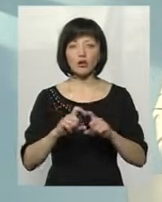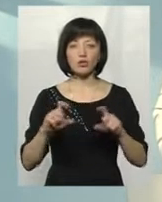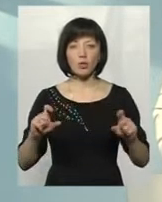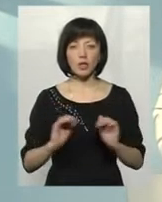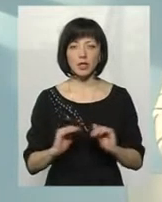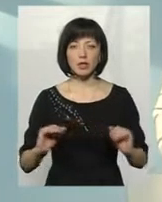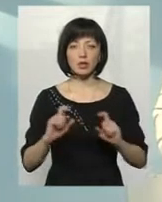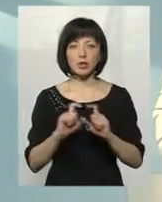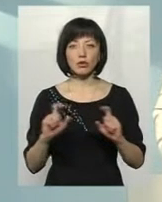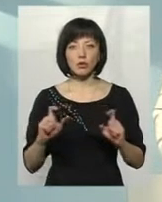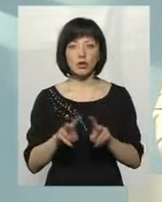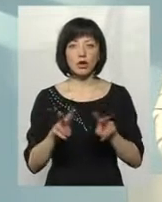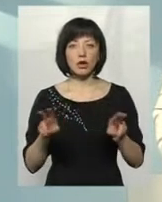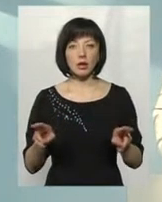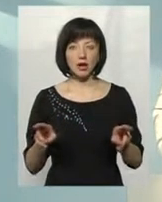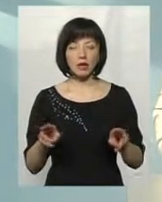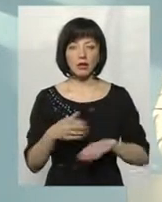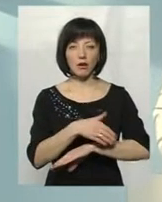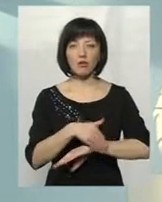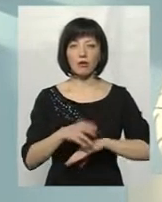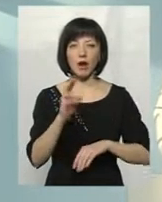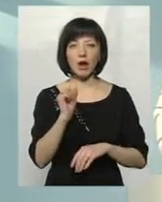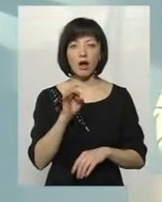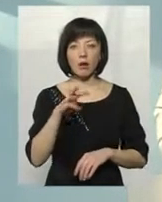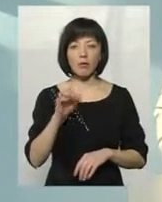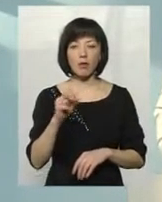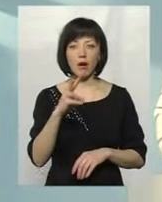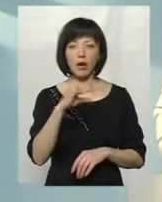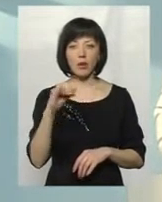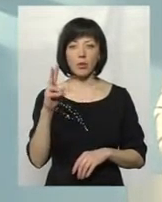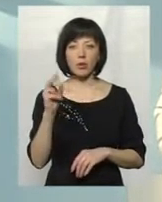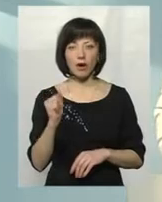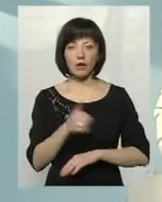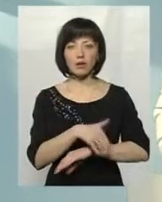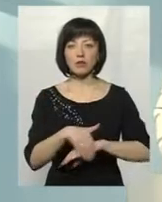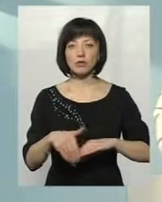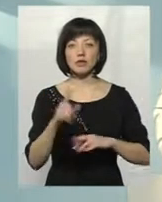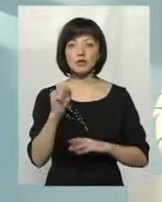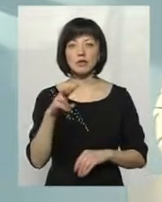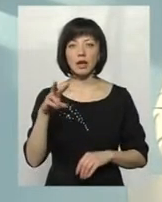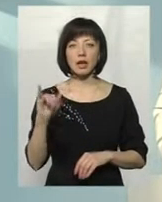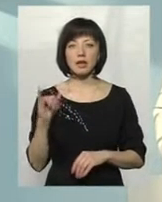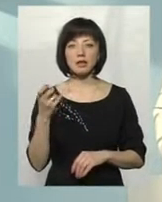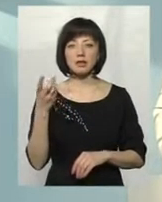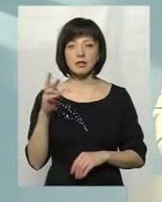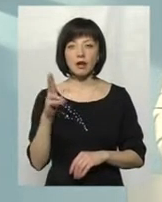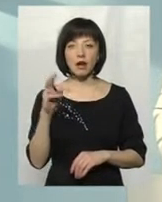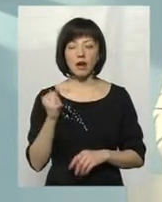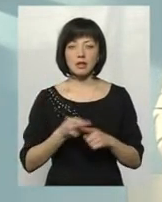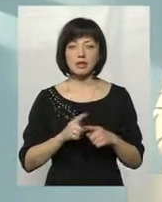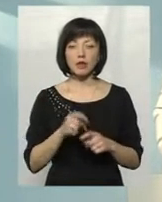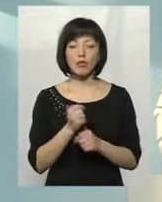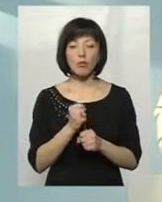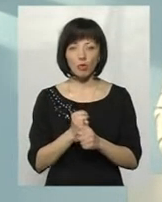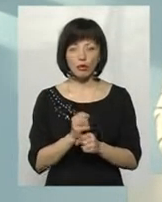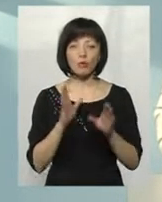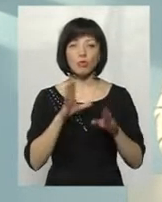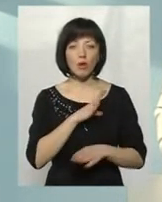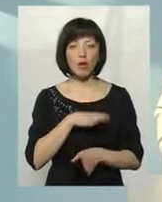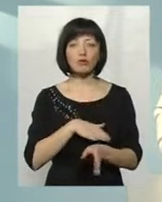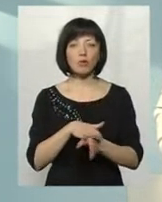садочку, як на вулиці Кармалюка, так і на вулиці Залізняка. Ця робота була зроблена. Наскільки